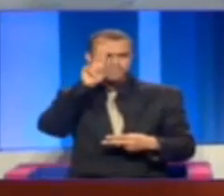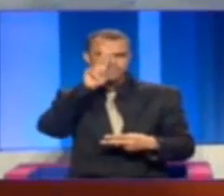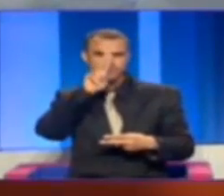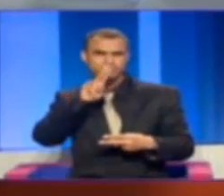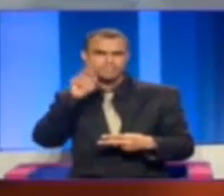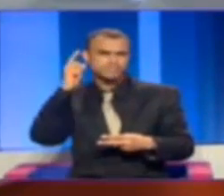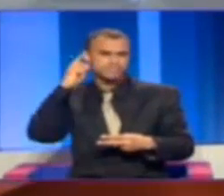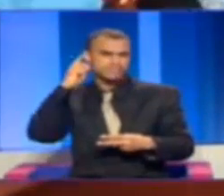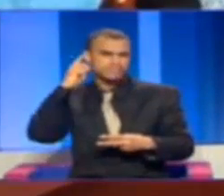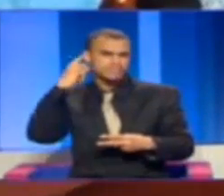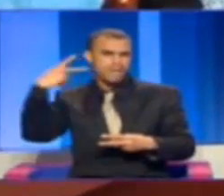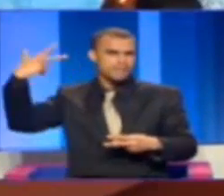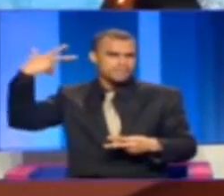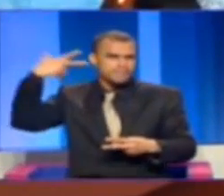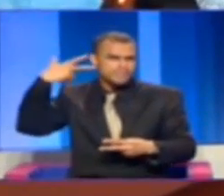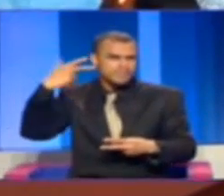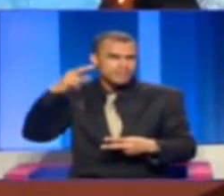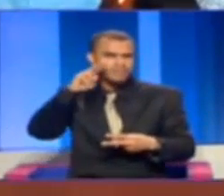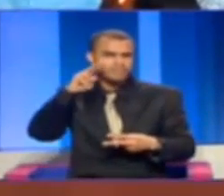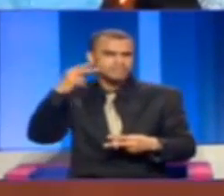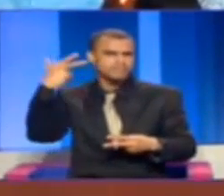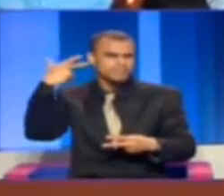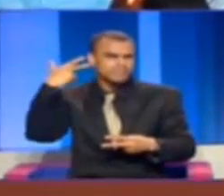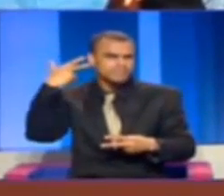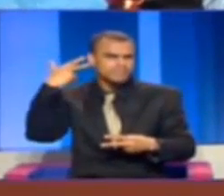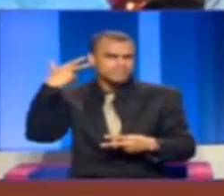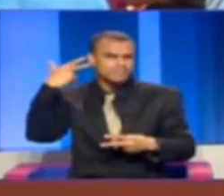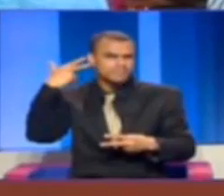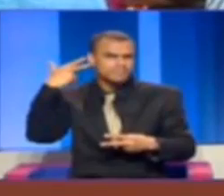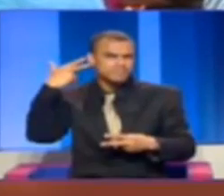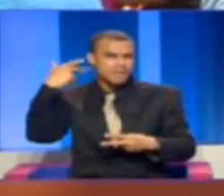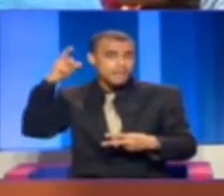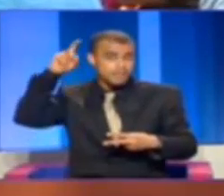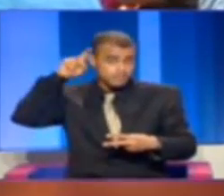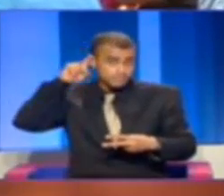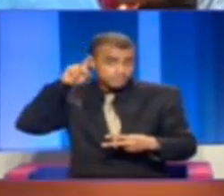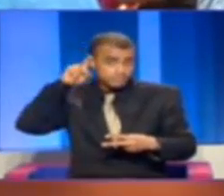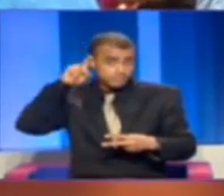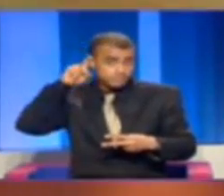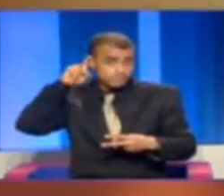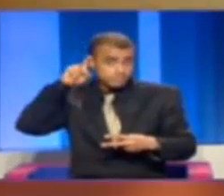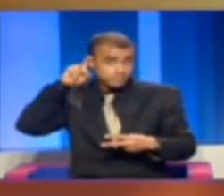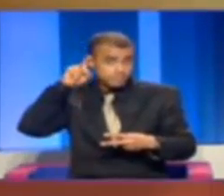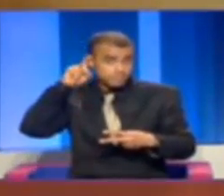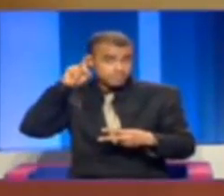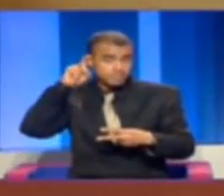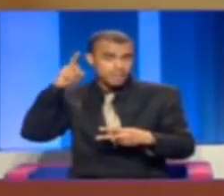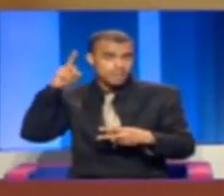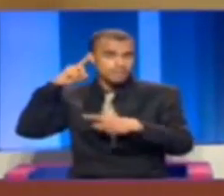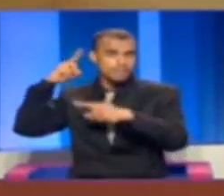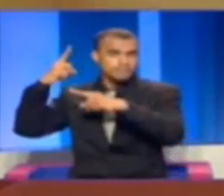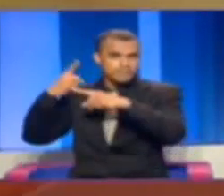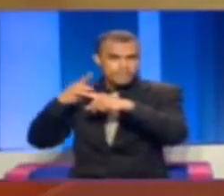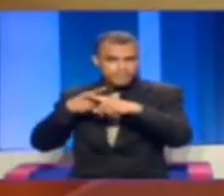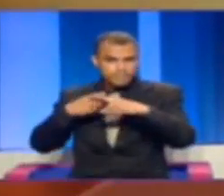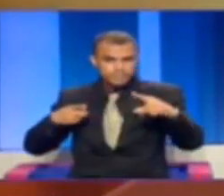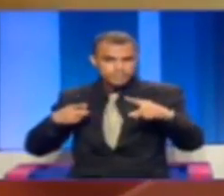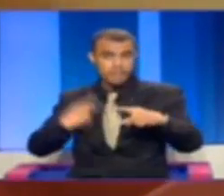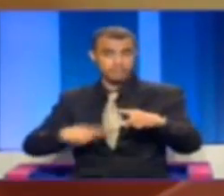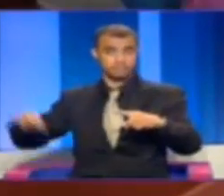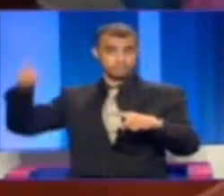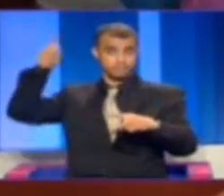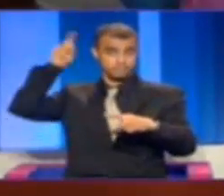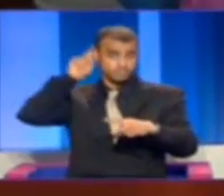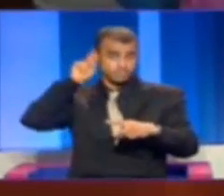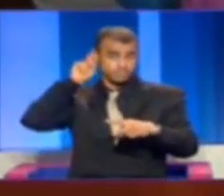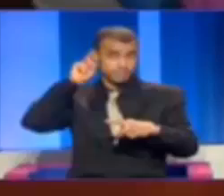هي عباره عن اله صغيره فقط، هنا اللي تيكونوا عندهم يعني ضعف في السمع، هما اللي تيستافدوا منها. كاين هذاك المشكل ديال الاذن الخارجيه، هو اللي هذاك هو اللي